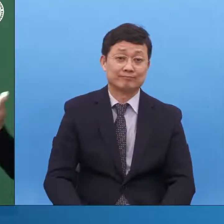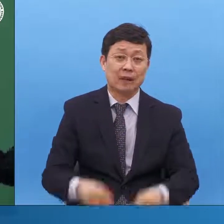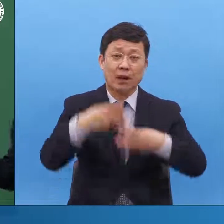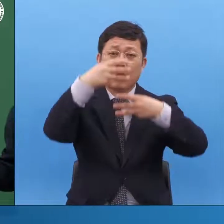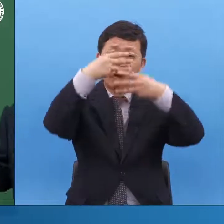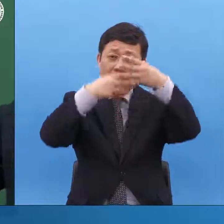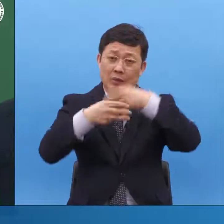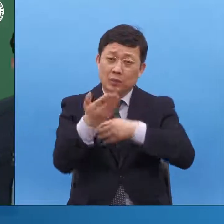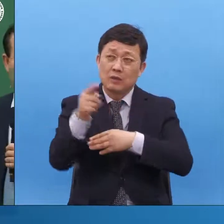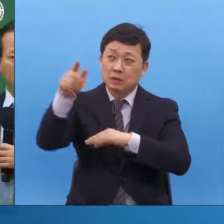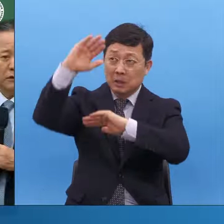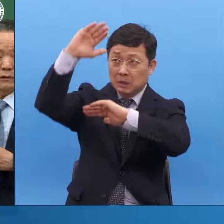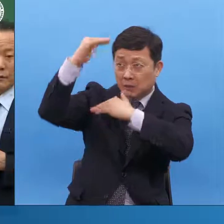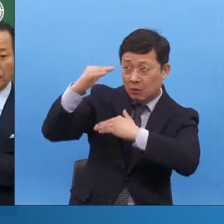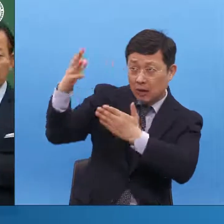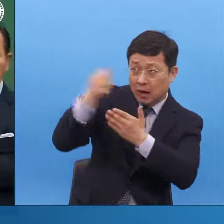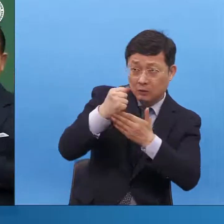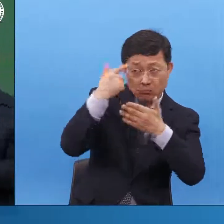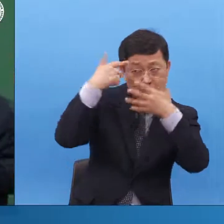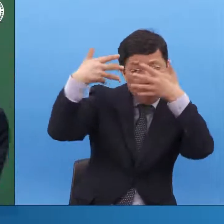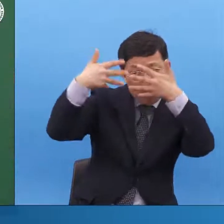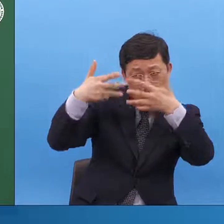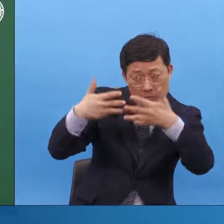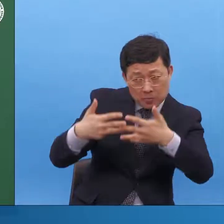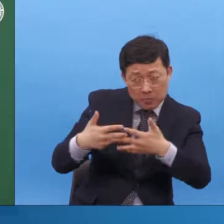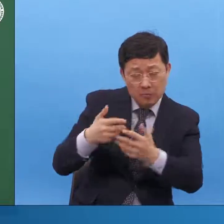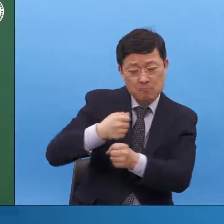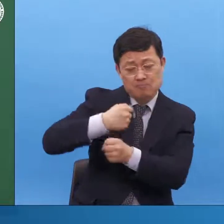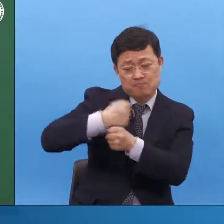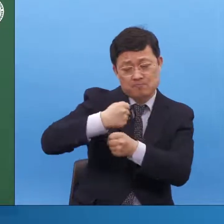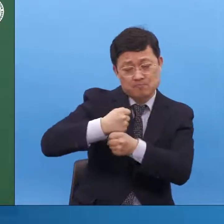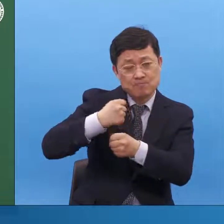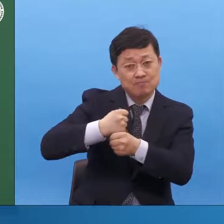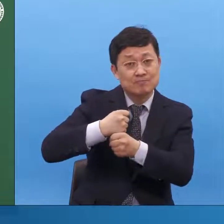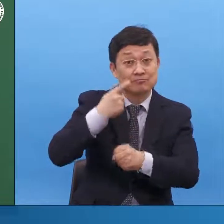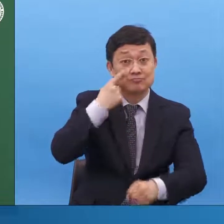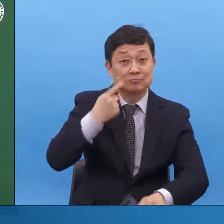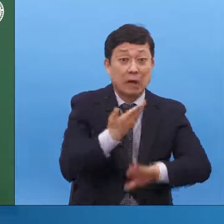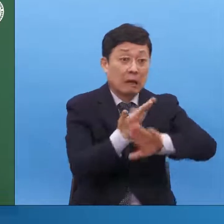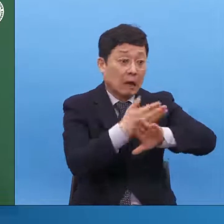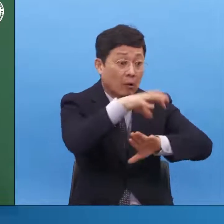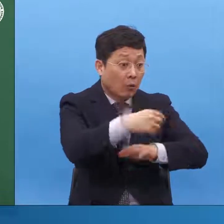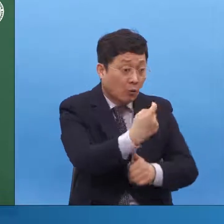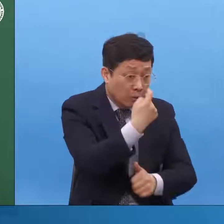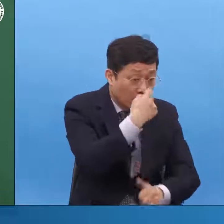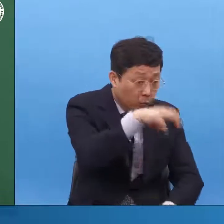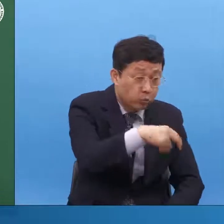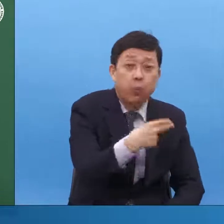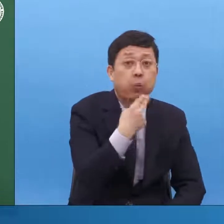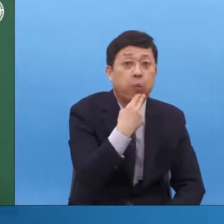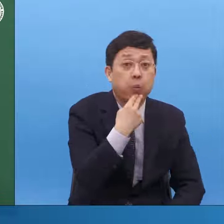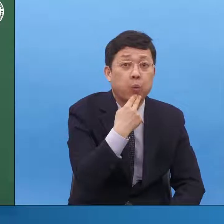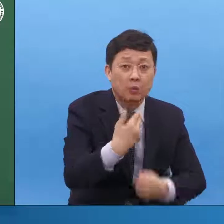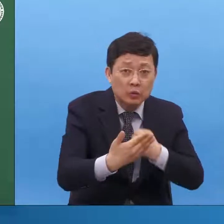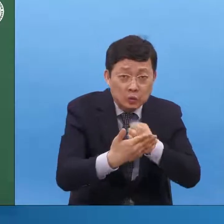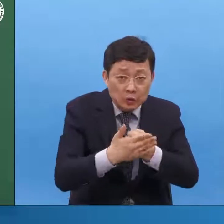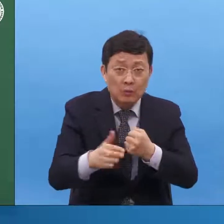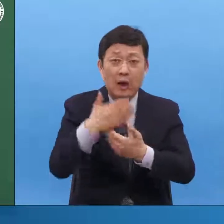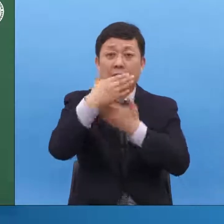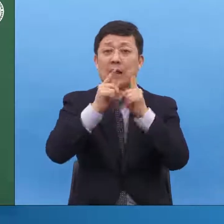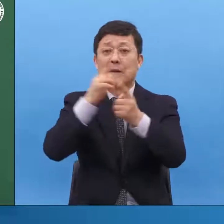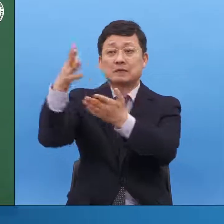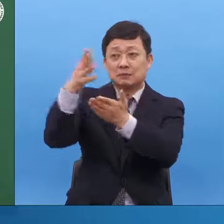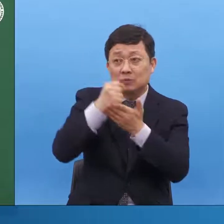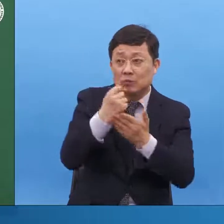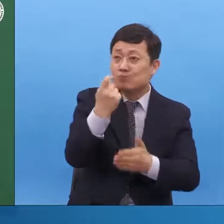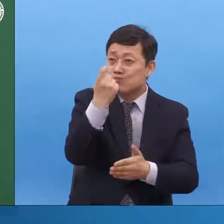해라. This is what our remnants need to set. 이거는 다른 데 가서 배울 수 없기 때문에 그래서 말씀 붙잡고 배운 거예요. You can't learn